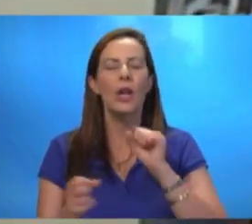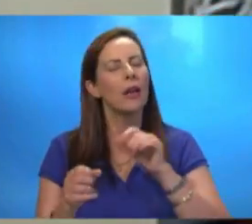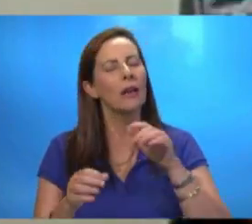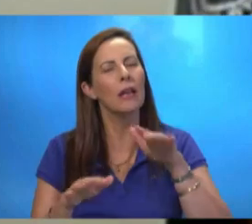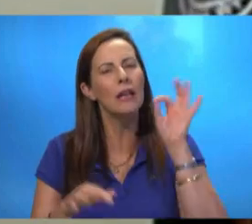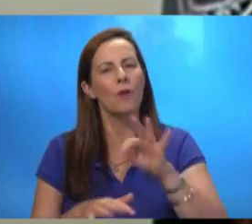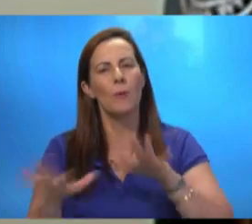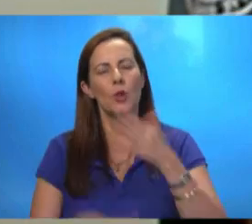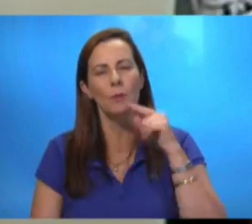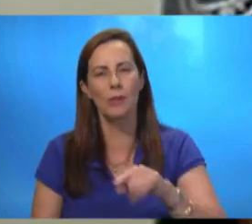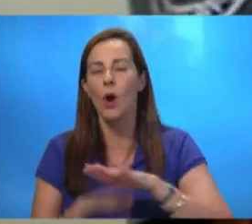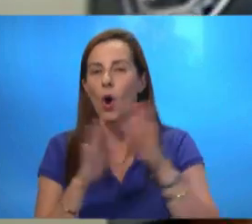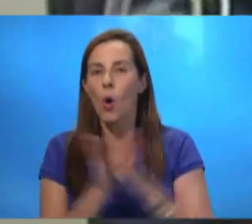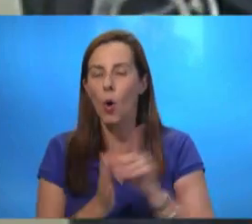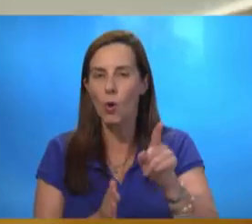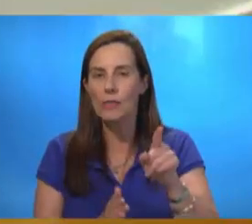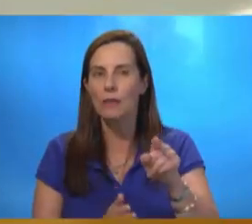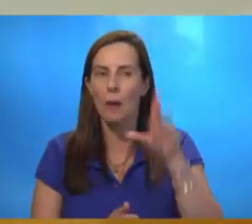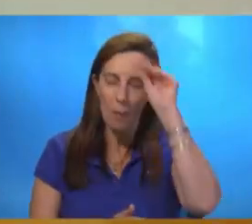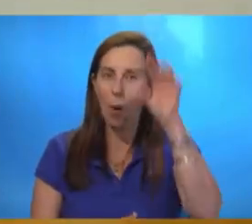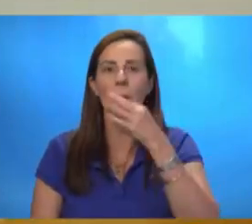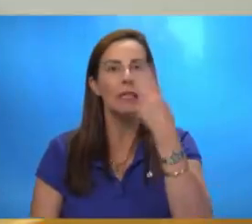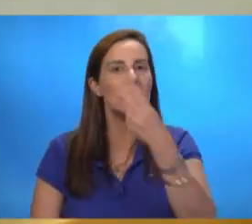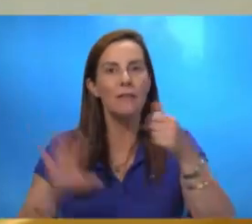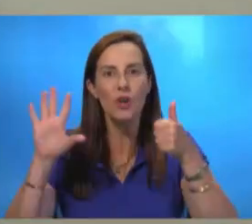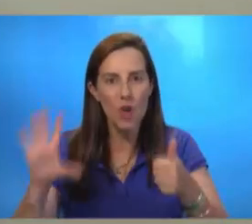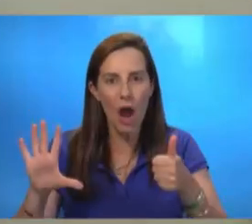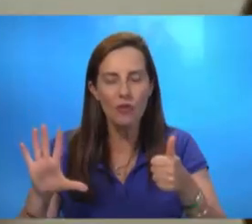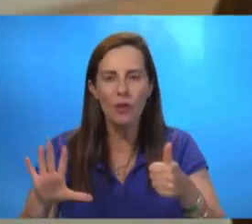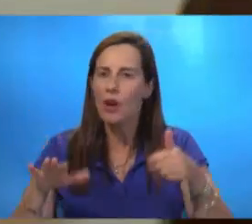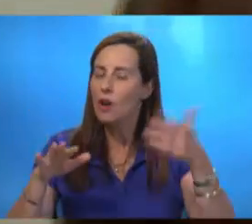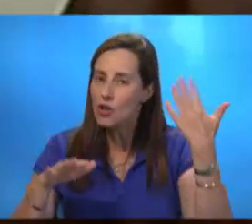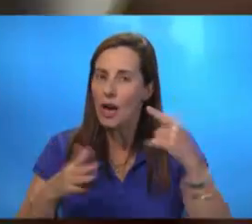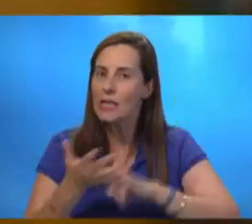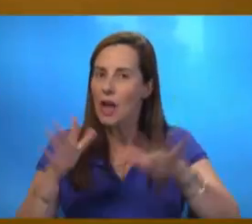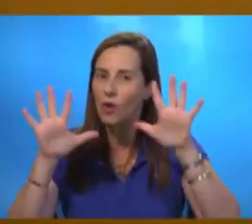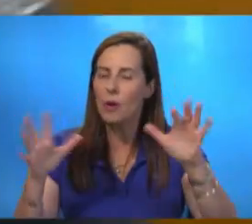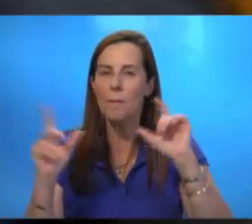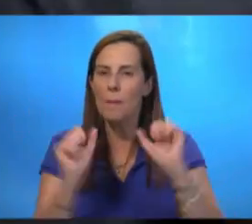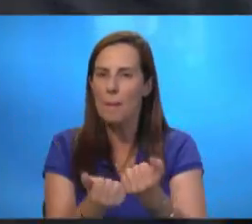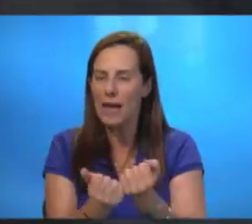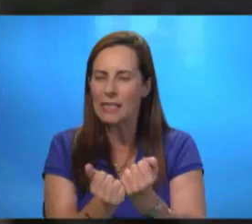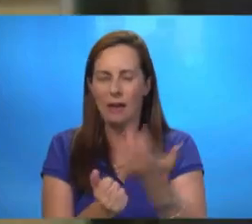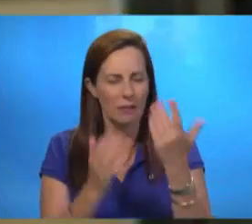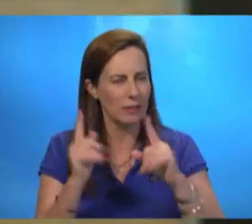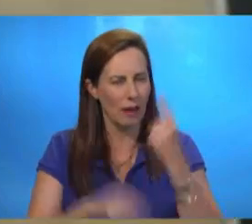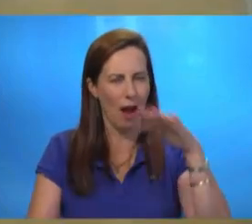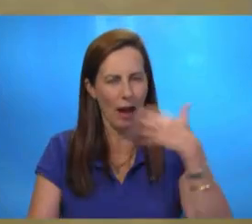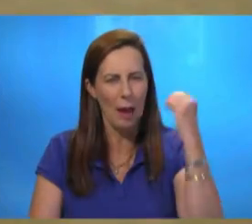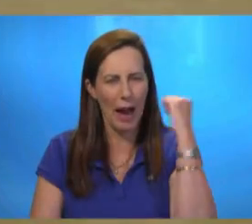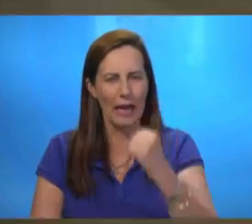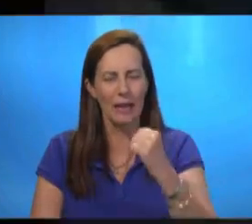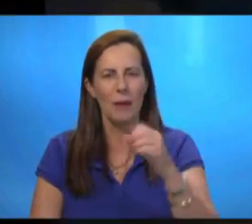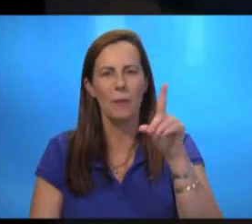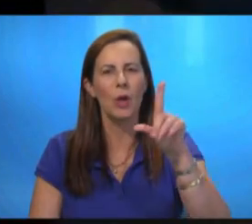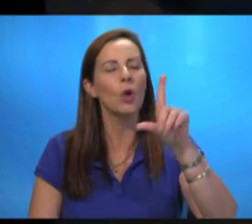בישראל. כל זה על הכתפיים של בחור בן 26, שישב 10 חודשים במעצר מנהלי, זה קרה אחרי הרצח בדומה.